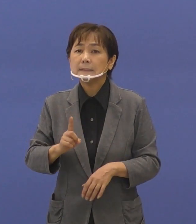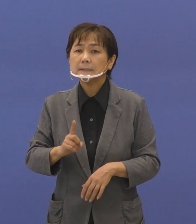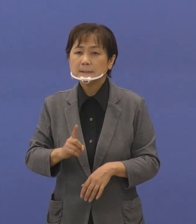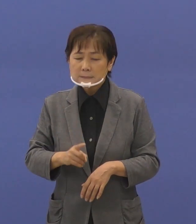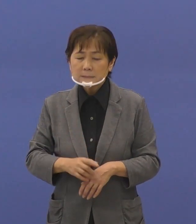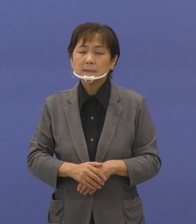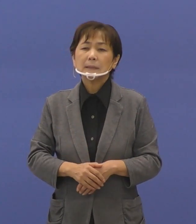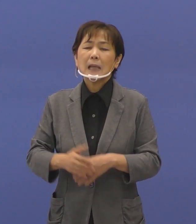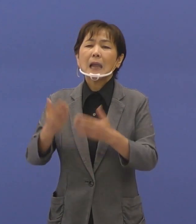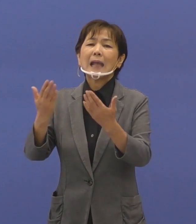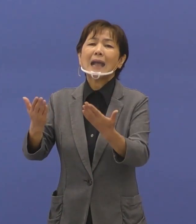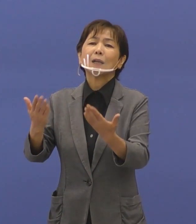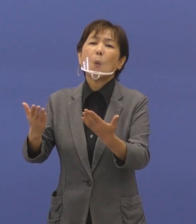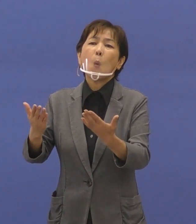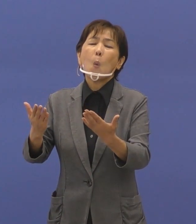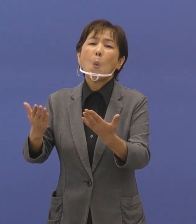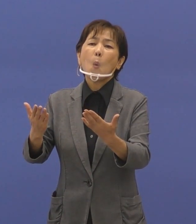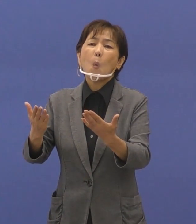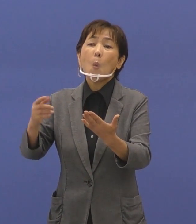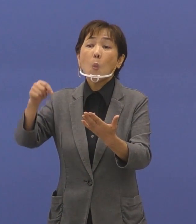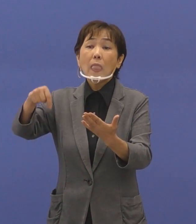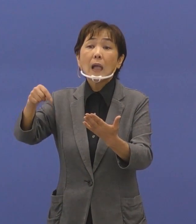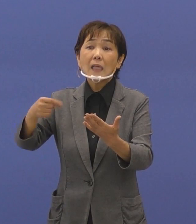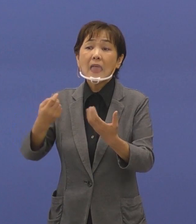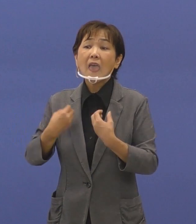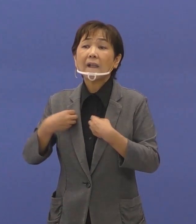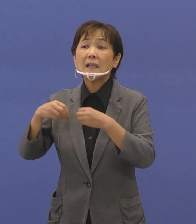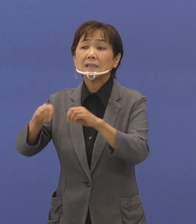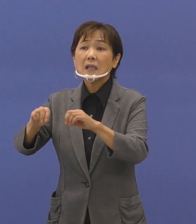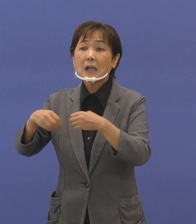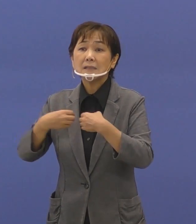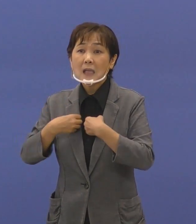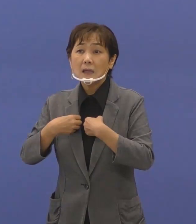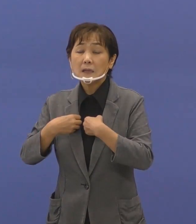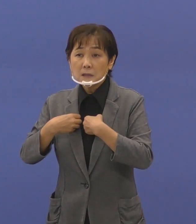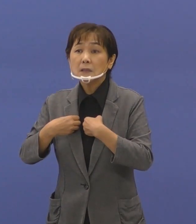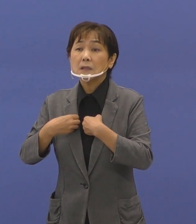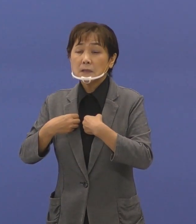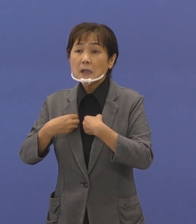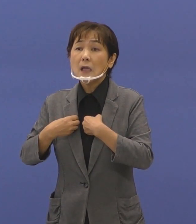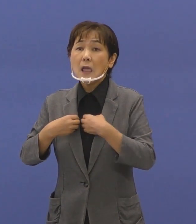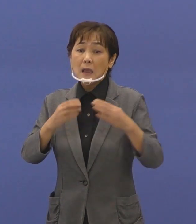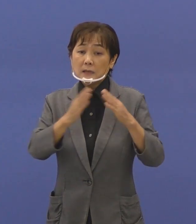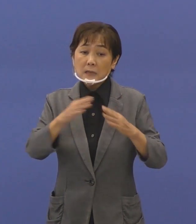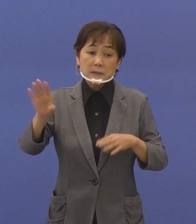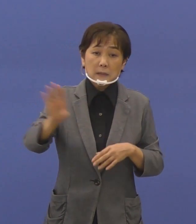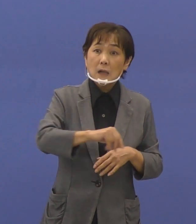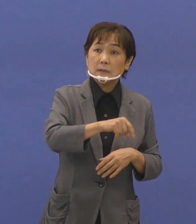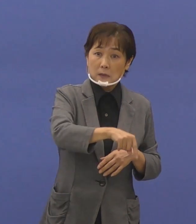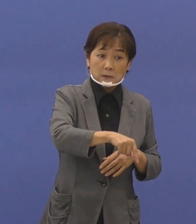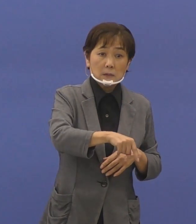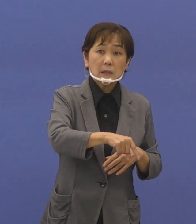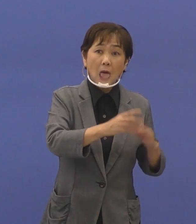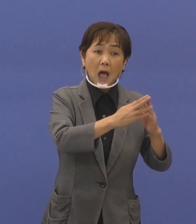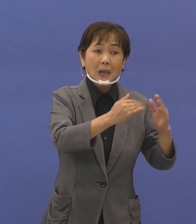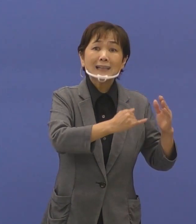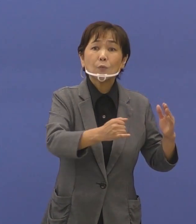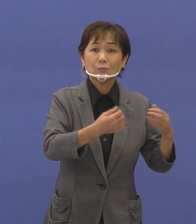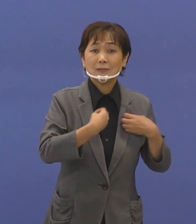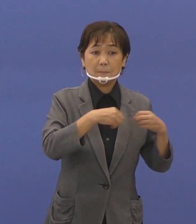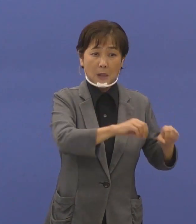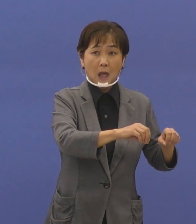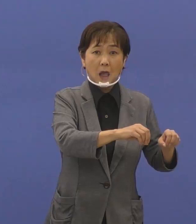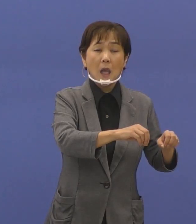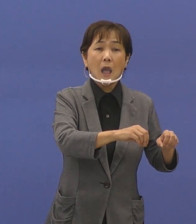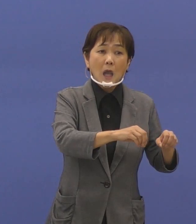そこで感染した子どもが家で医療従事者へのこう感染、あ